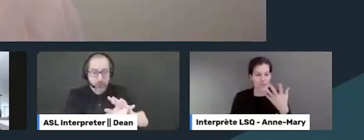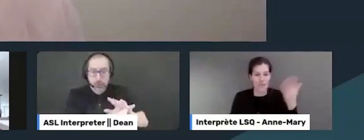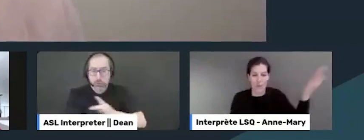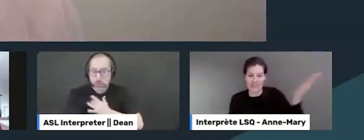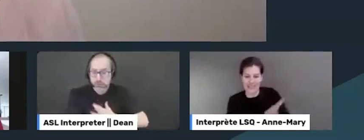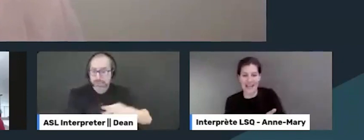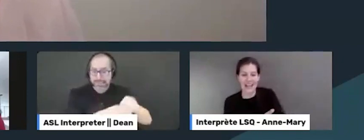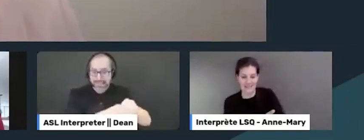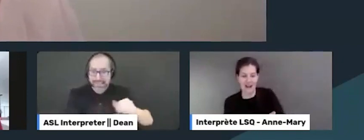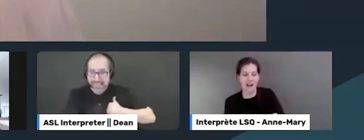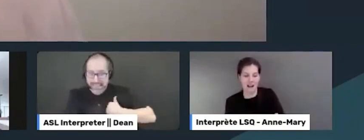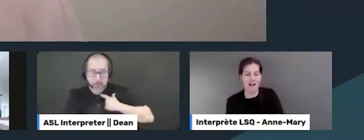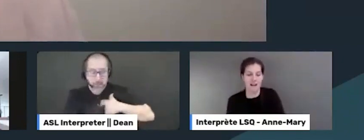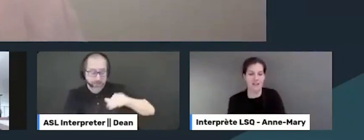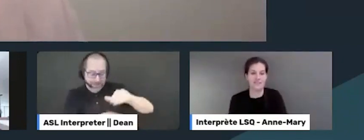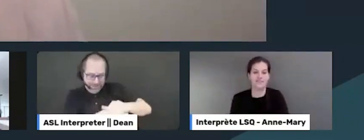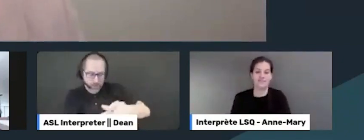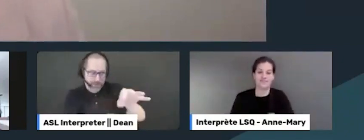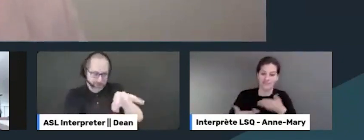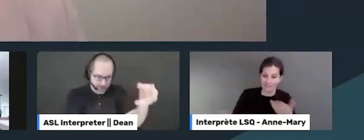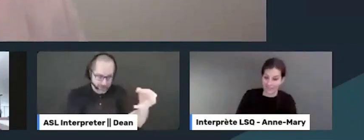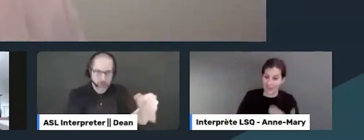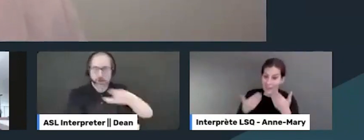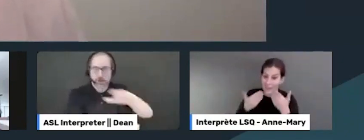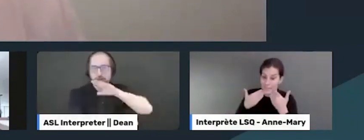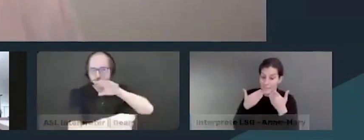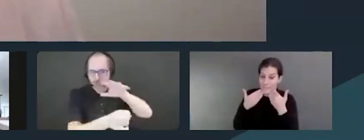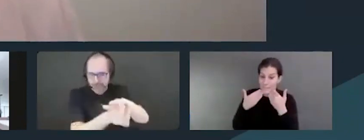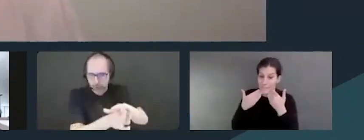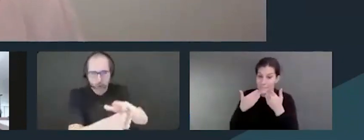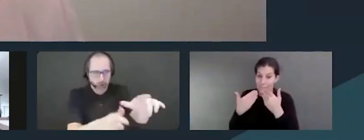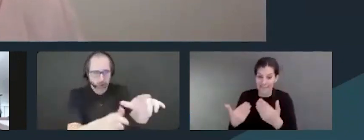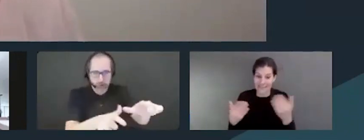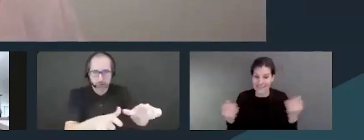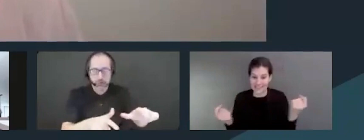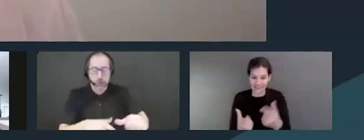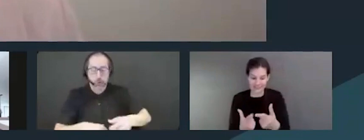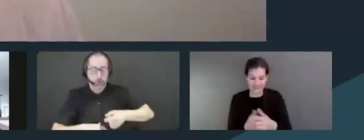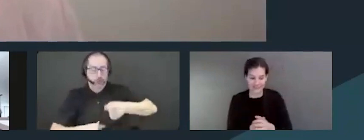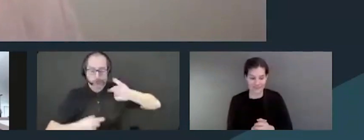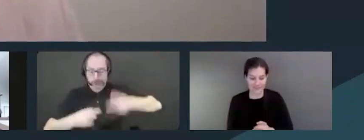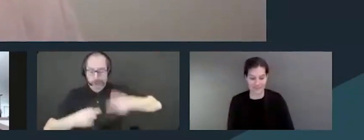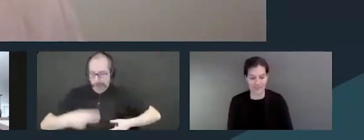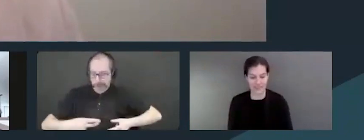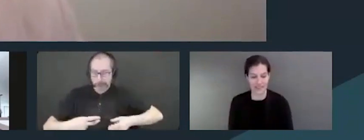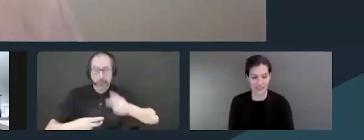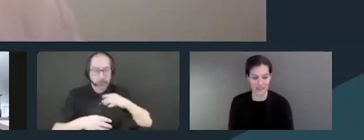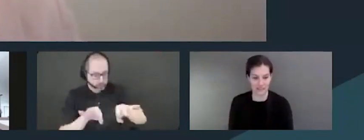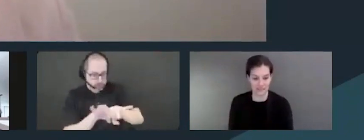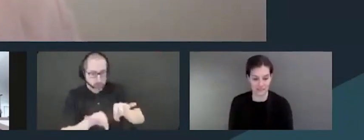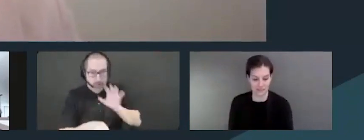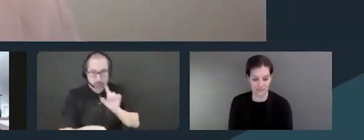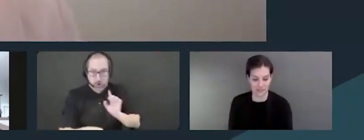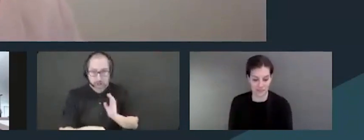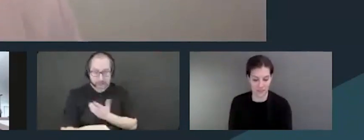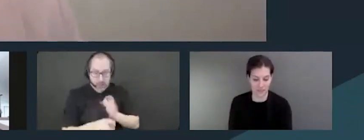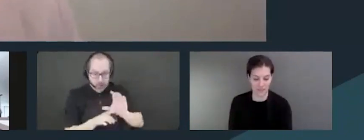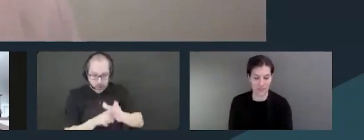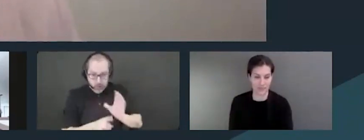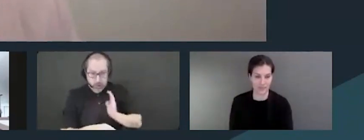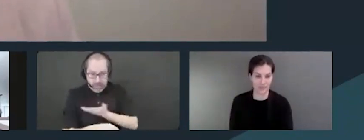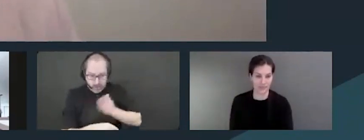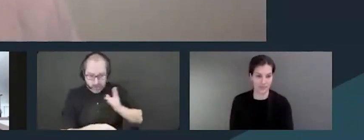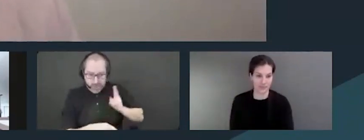deux langues, français et anglais, sont officielles. Donc, ça fait partie des valeurs de la région